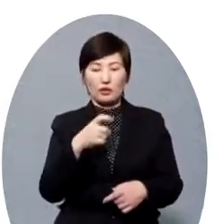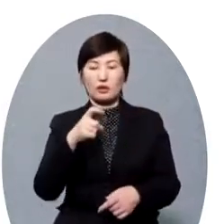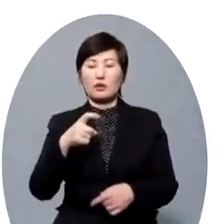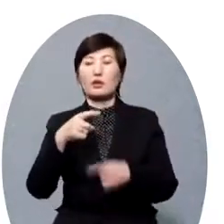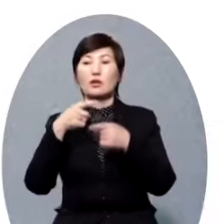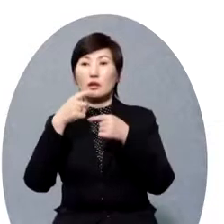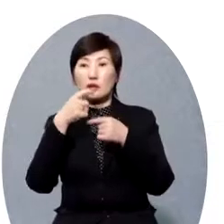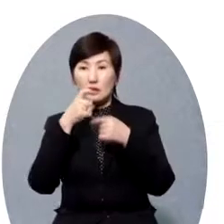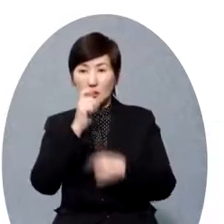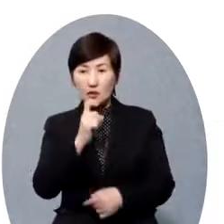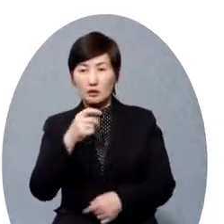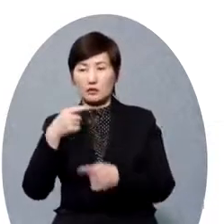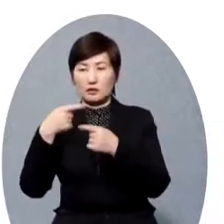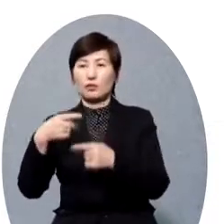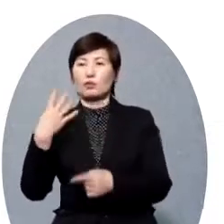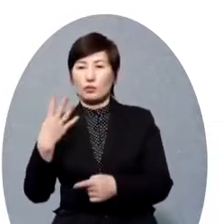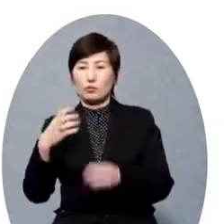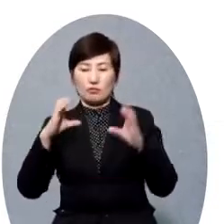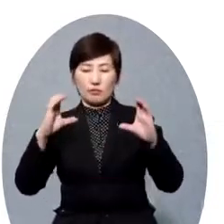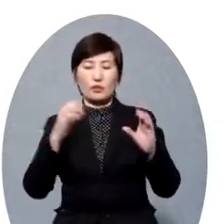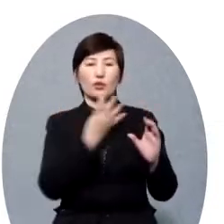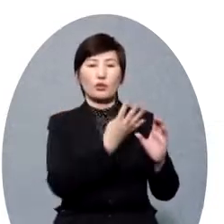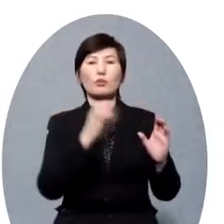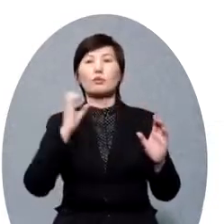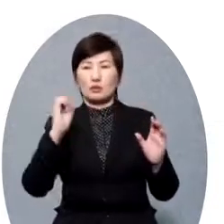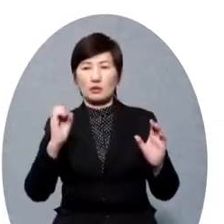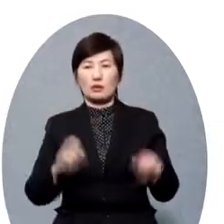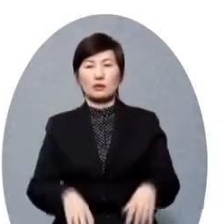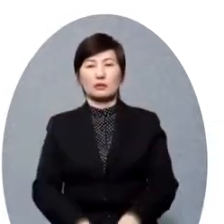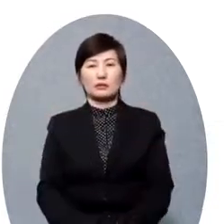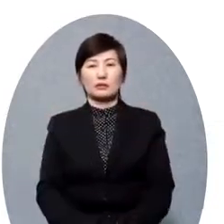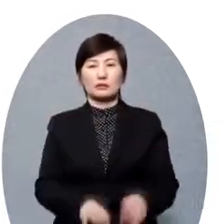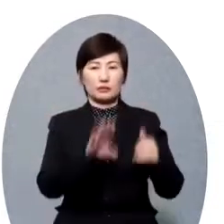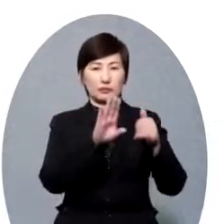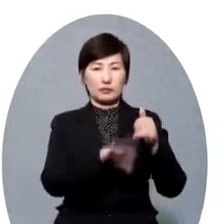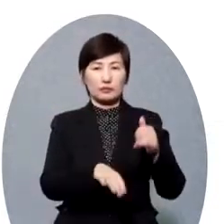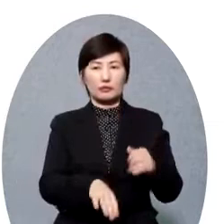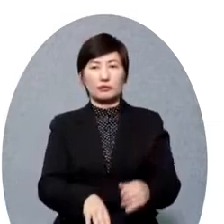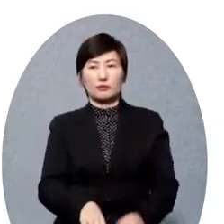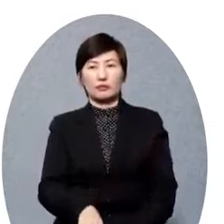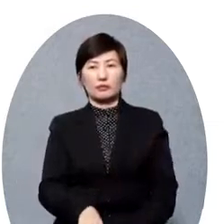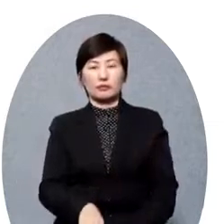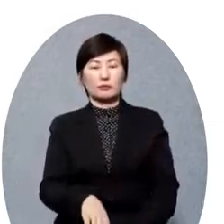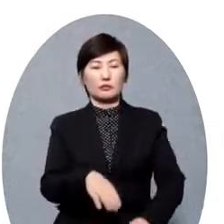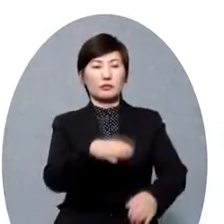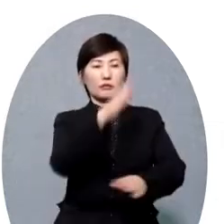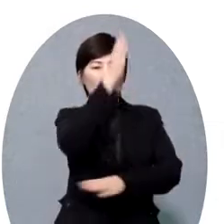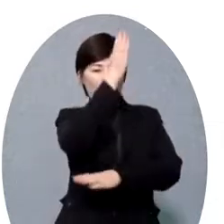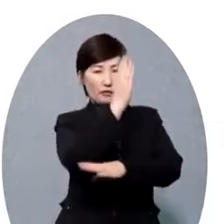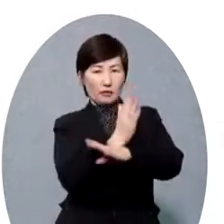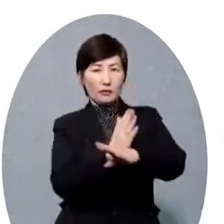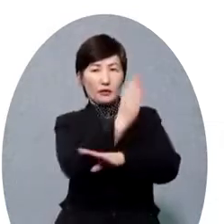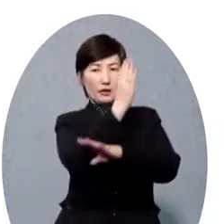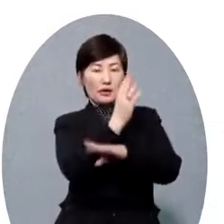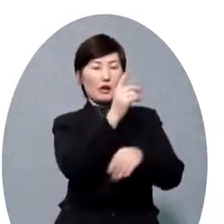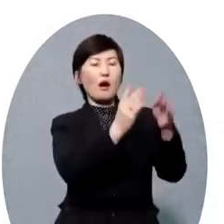нь 4 0 гэсэн цэгээр OX тэнхлэгийг огтлцохыг оллоо. Дараа нь